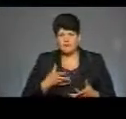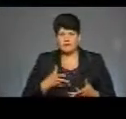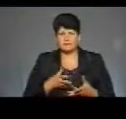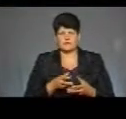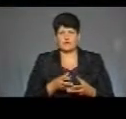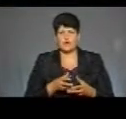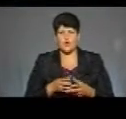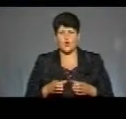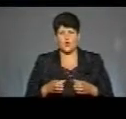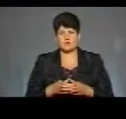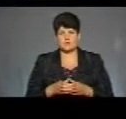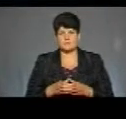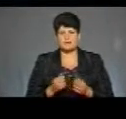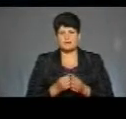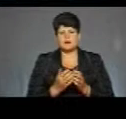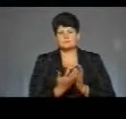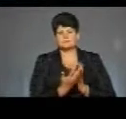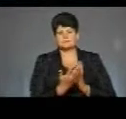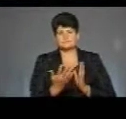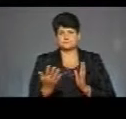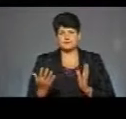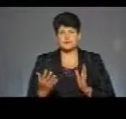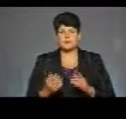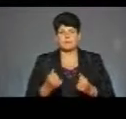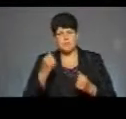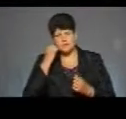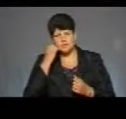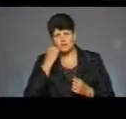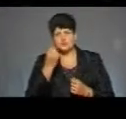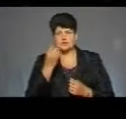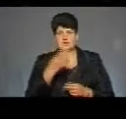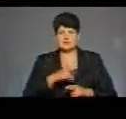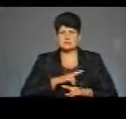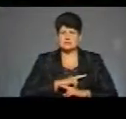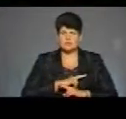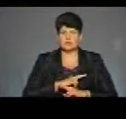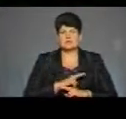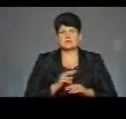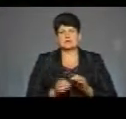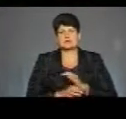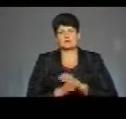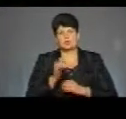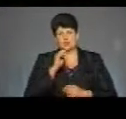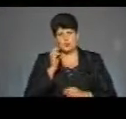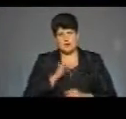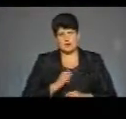Біля меморіальної стели духовенство Православної Церкви України пам'янули 14 загиблих бійців на сході України.